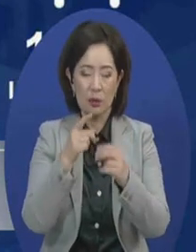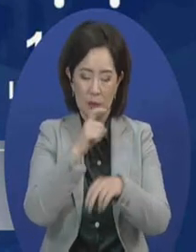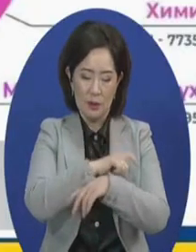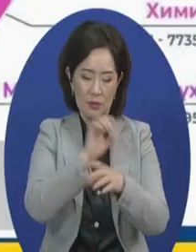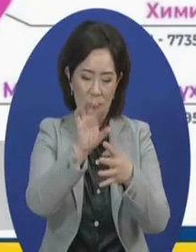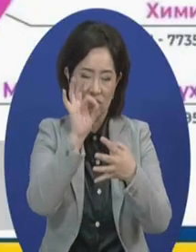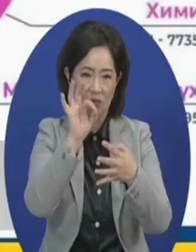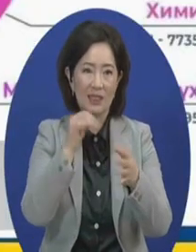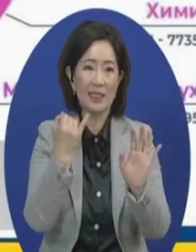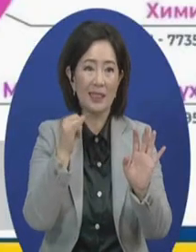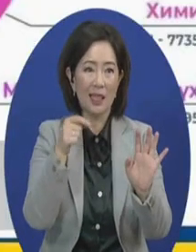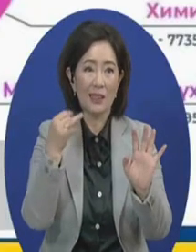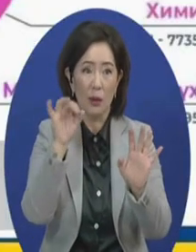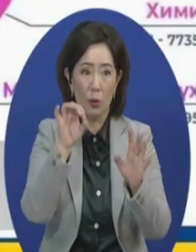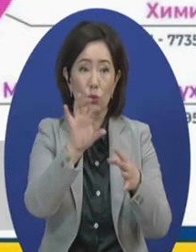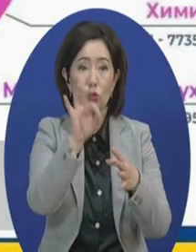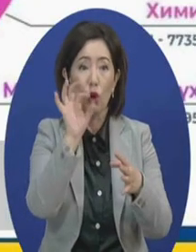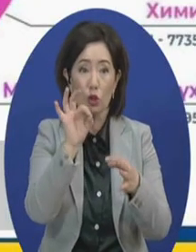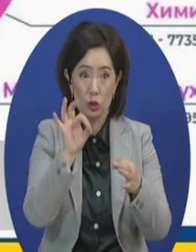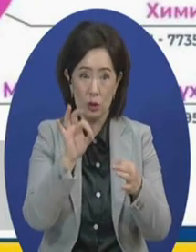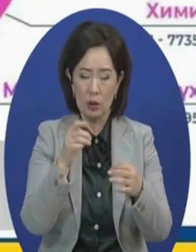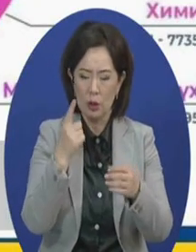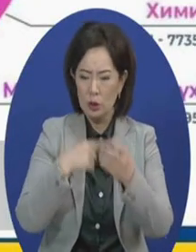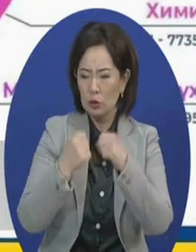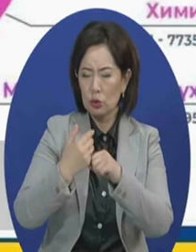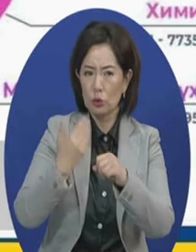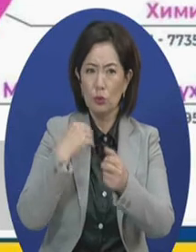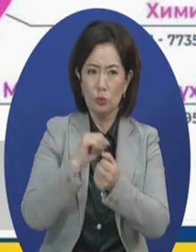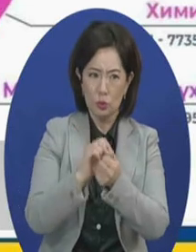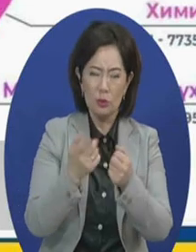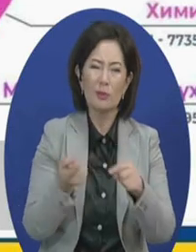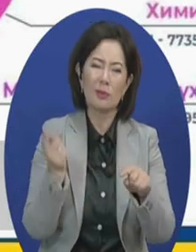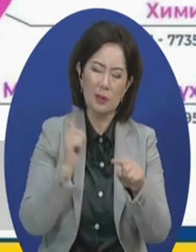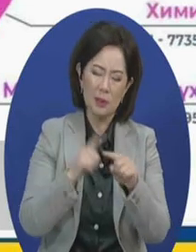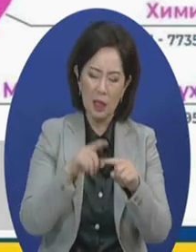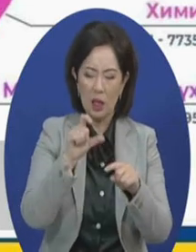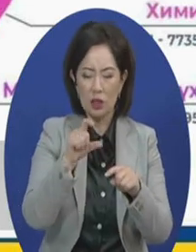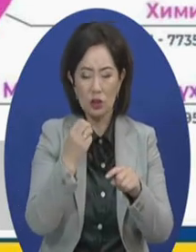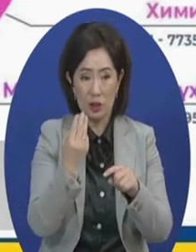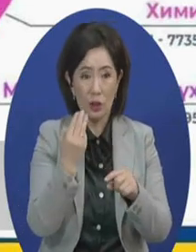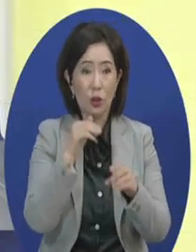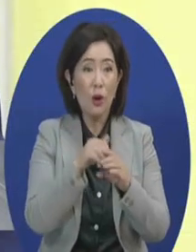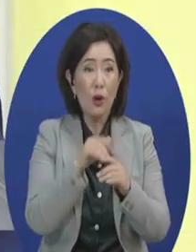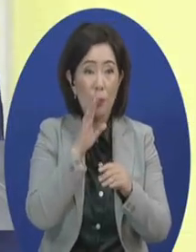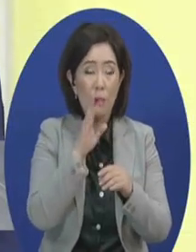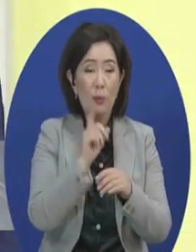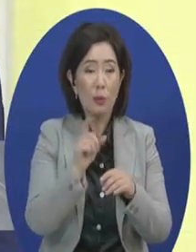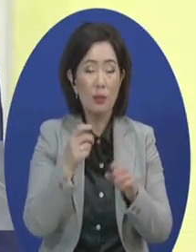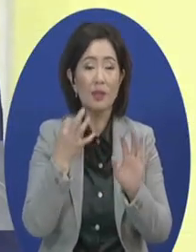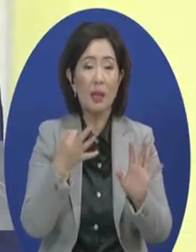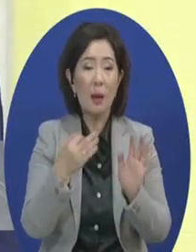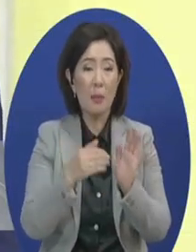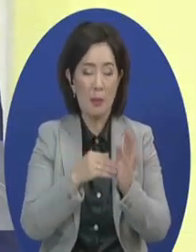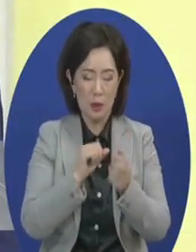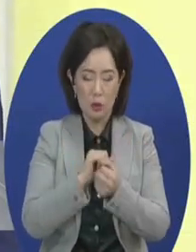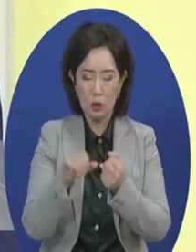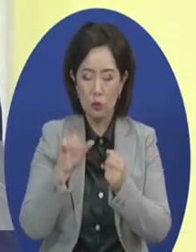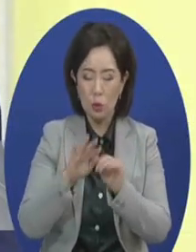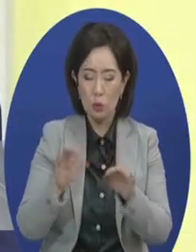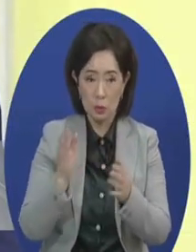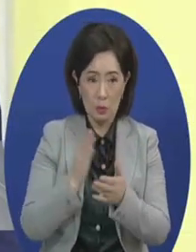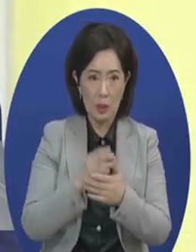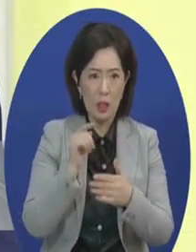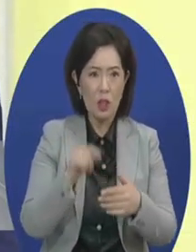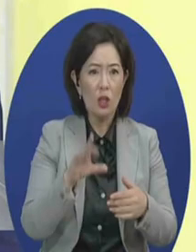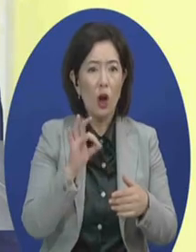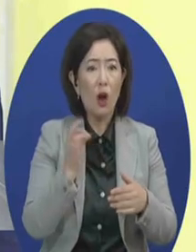бүртгүүлэгчдийн 60-70 орчим хувийн сонгожээ. Өнгөрсөн жил төгссөн чинжил дахин эсэлтийн ерхий шалгалт өгөхөөр бүртгүүлсэн 8,000 гаруй төгсөгч байгаа юм байна.